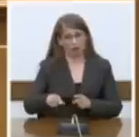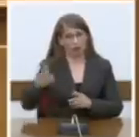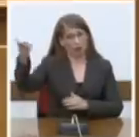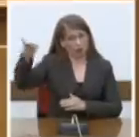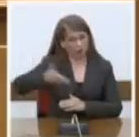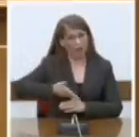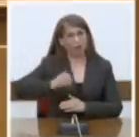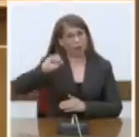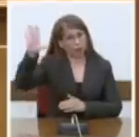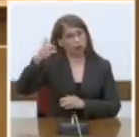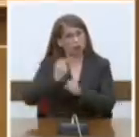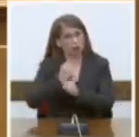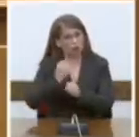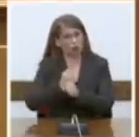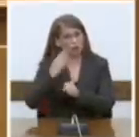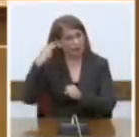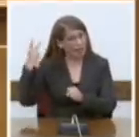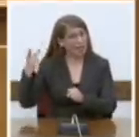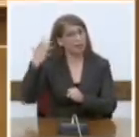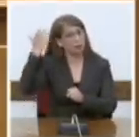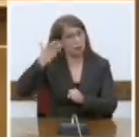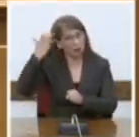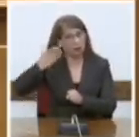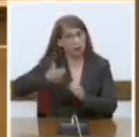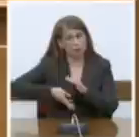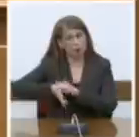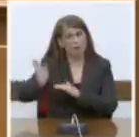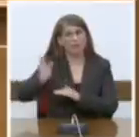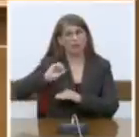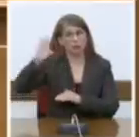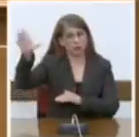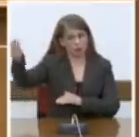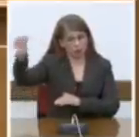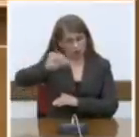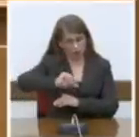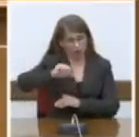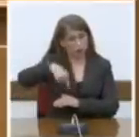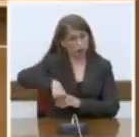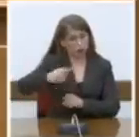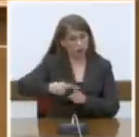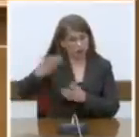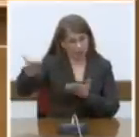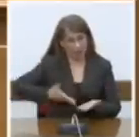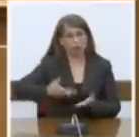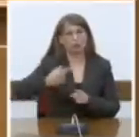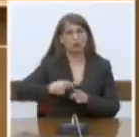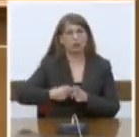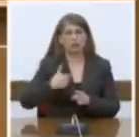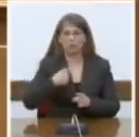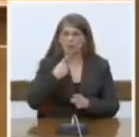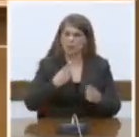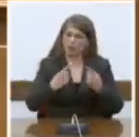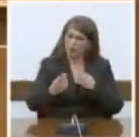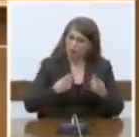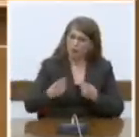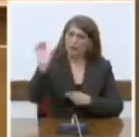gain. Εμείς πιστοί στο ευρωπαϊκό κεκτημένο μιλάμε για συλλογικές συμβάσεις, για ενίσχυση εργασίας, για διαπραγματεύσεις, για ευρωπαϊκό